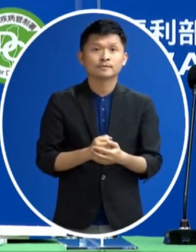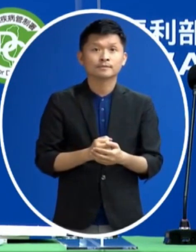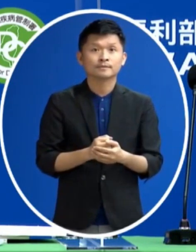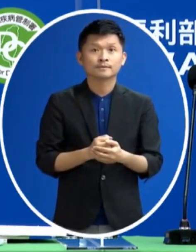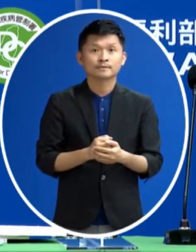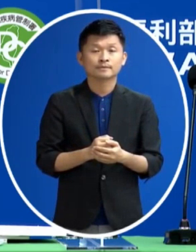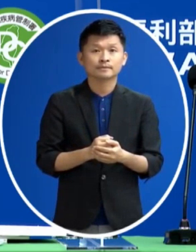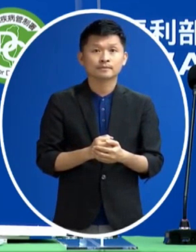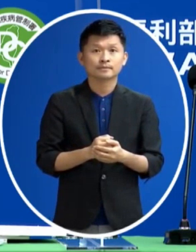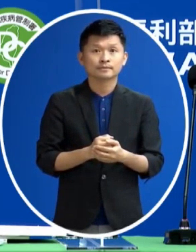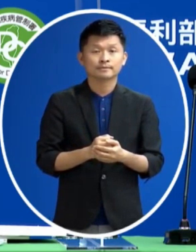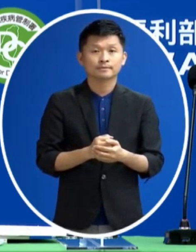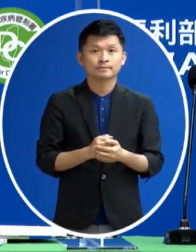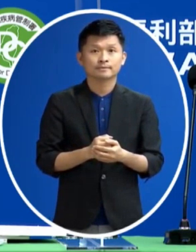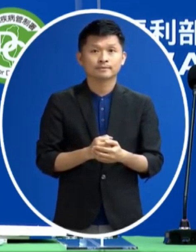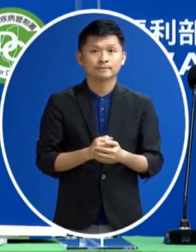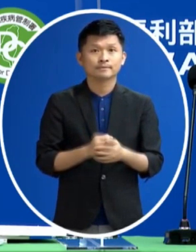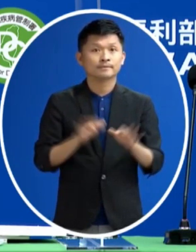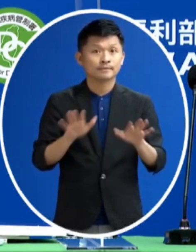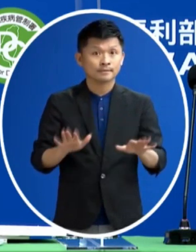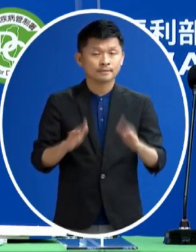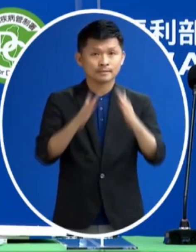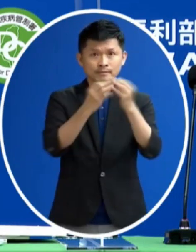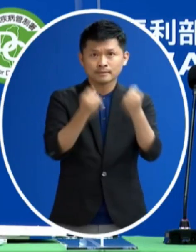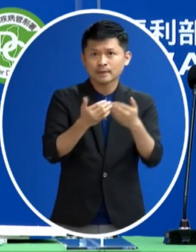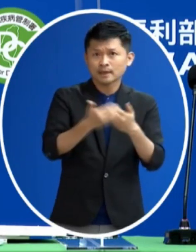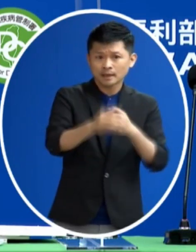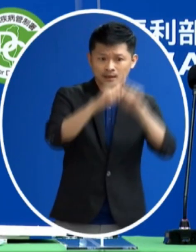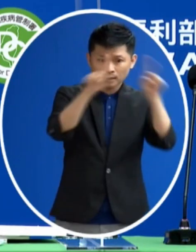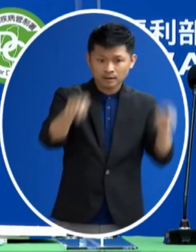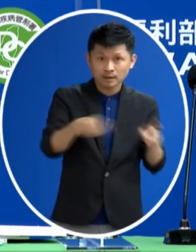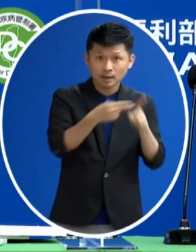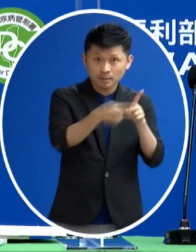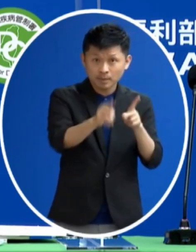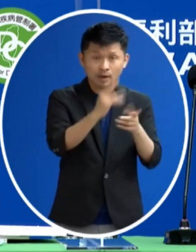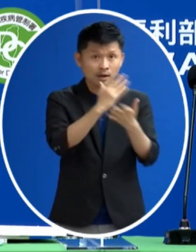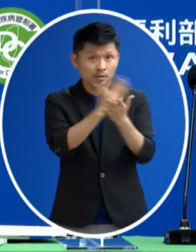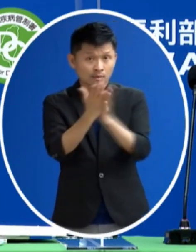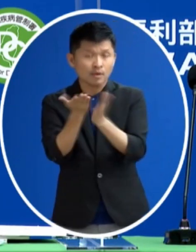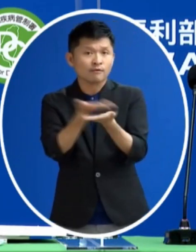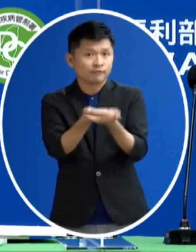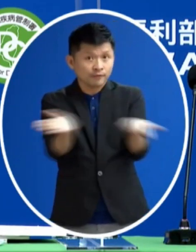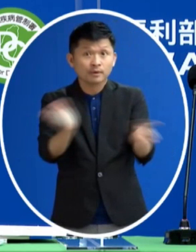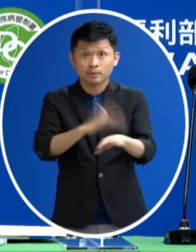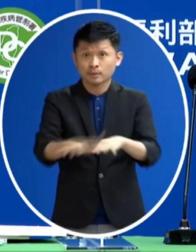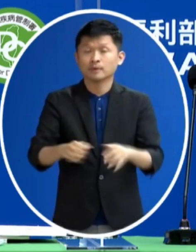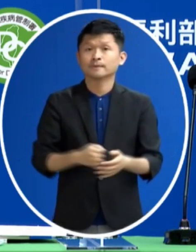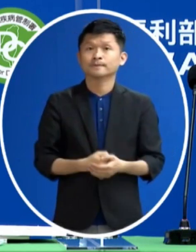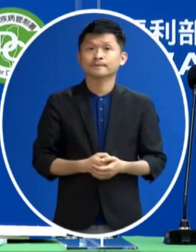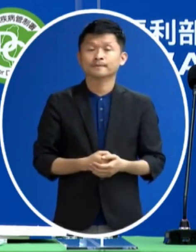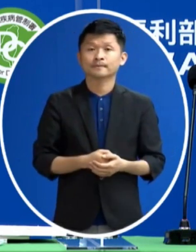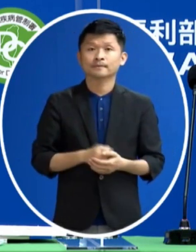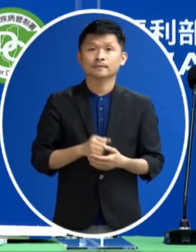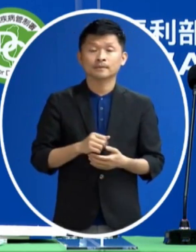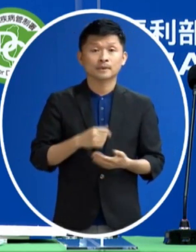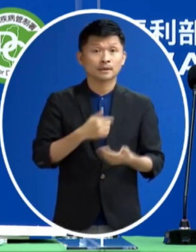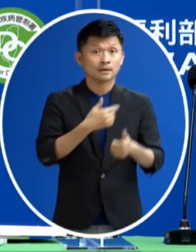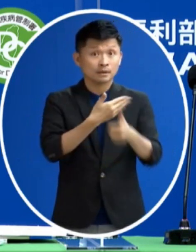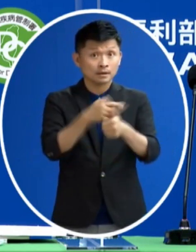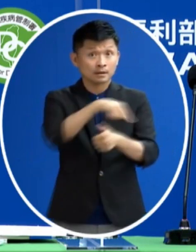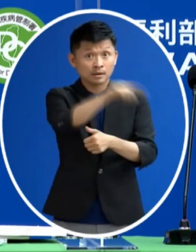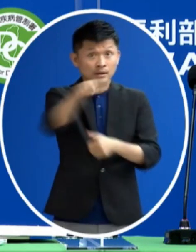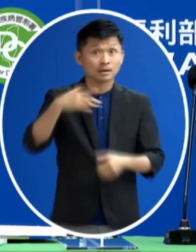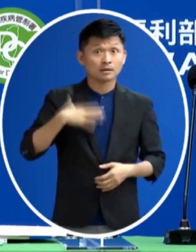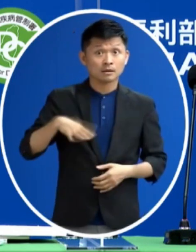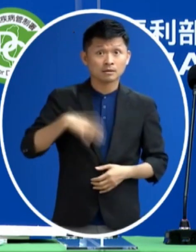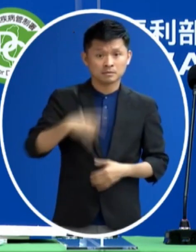这当然一方面哈，我们相关的隔离单啊等等的哈，会陆续的来发，好，但是让大家都明白你自己